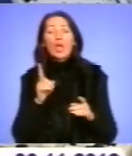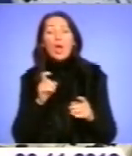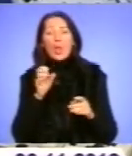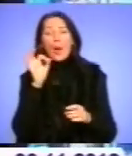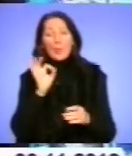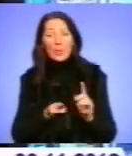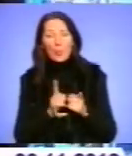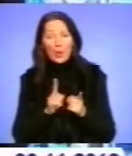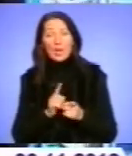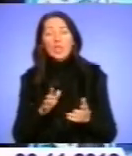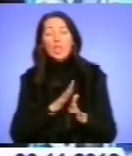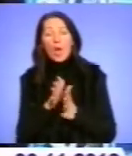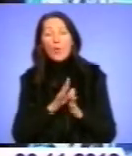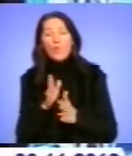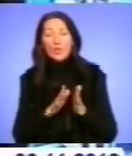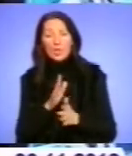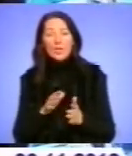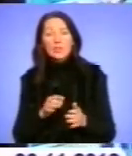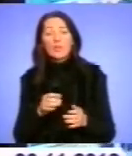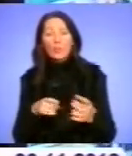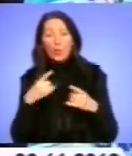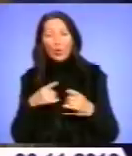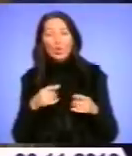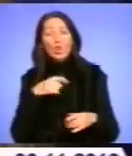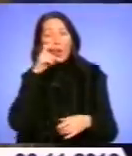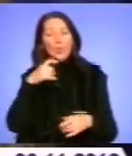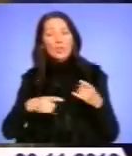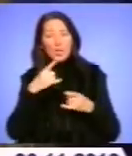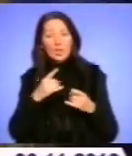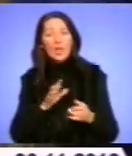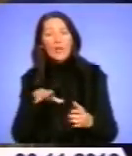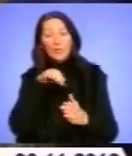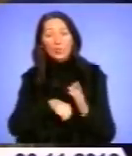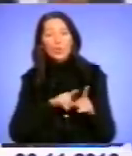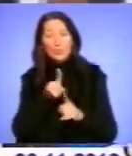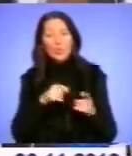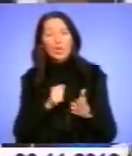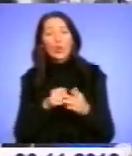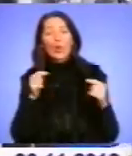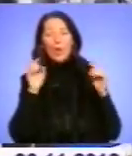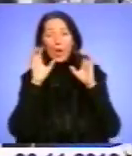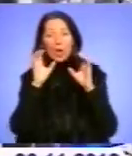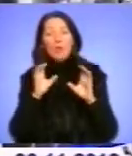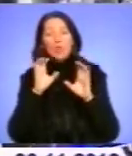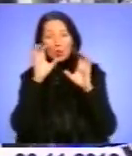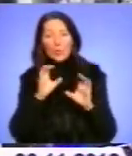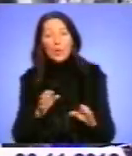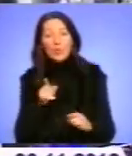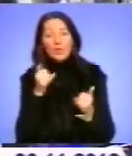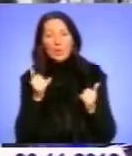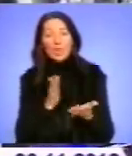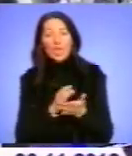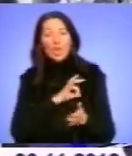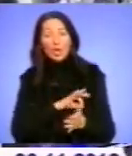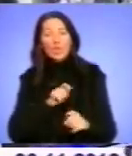жестів аудіовізуальної продукції на українських телеканалах. Для цього внесуть зміни до відповідного законопроекту. Він нині перебуває на юридичній експертизі